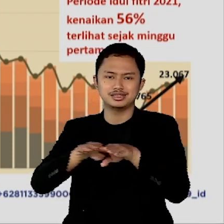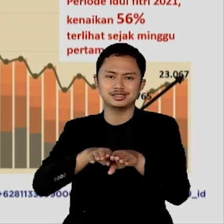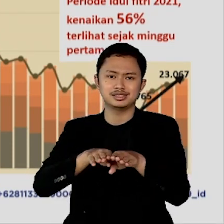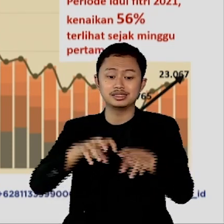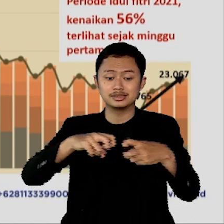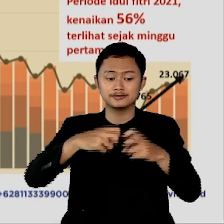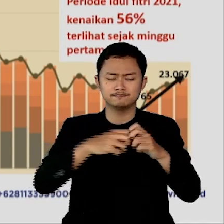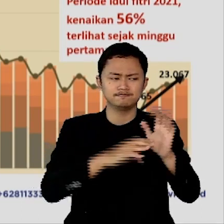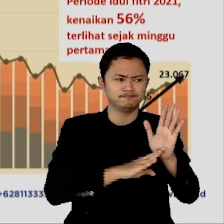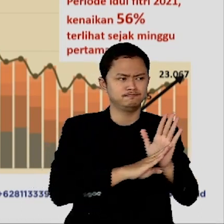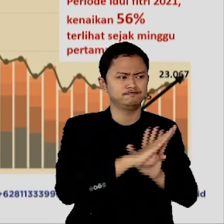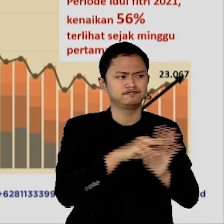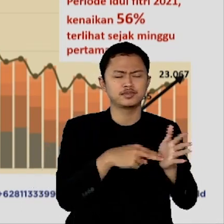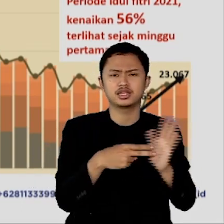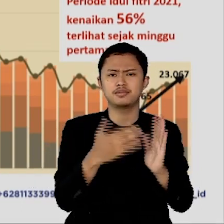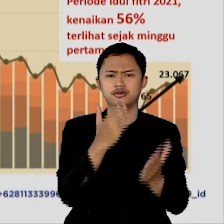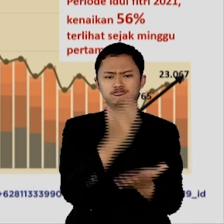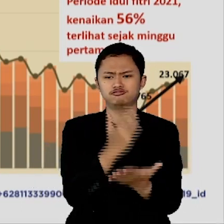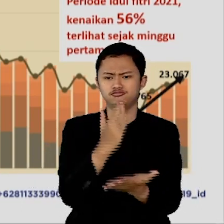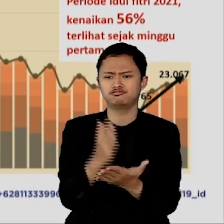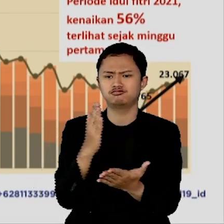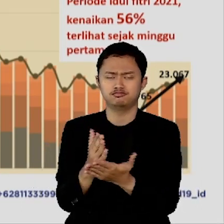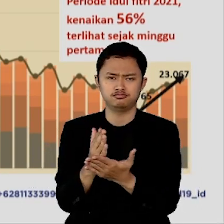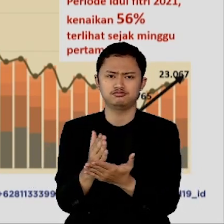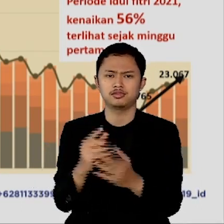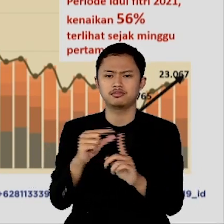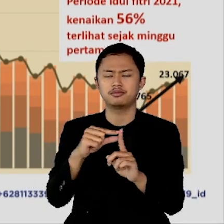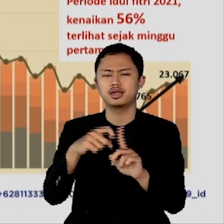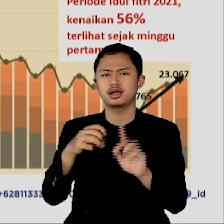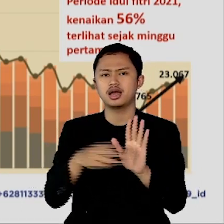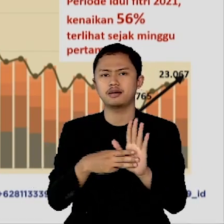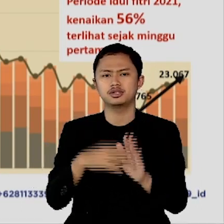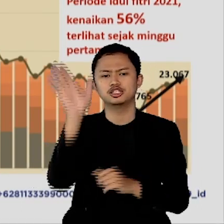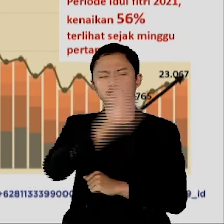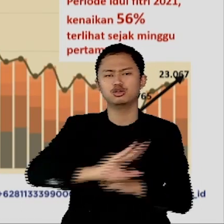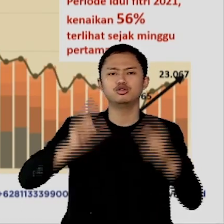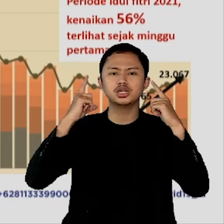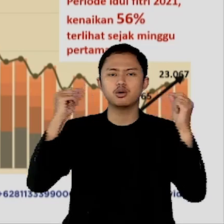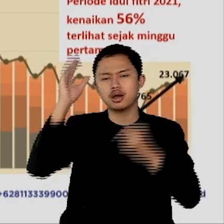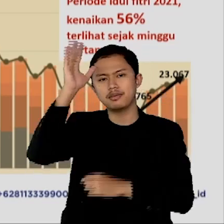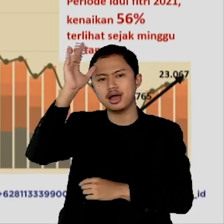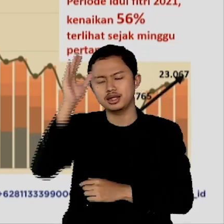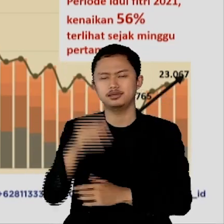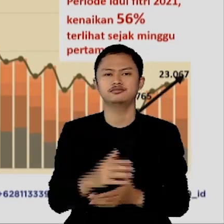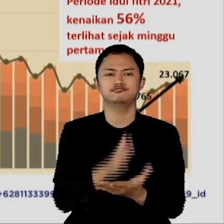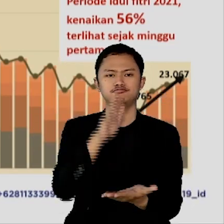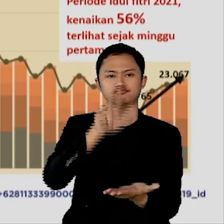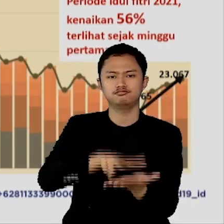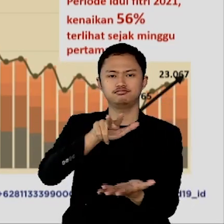ini kembali diterapkan pembatasan yang lebih ketat dan luas yaitu ppkm se-jawa dan Bali